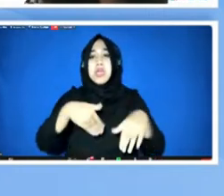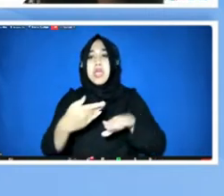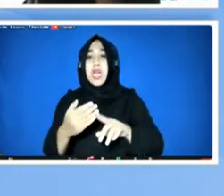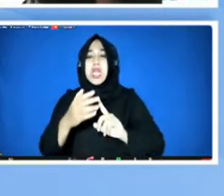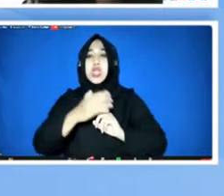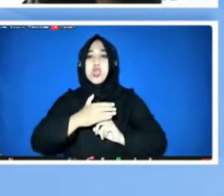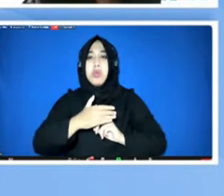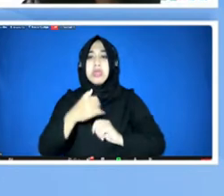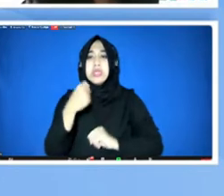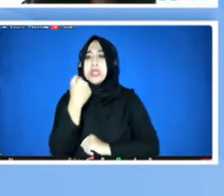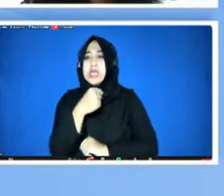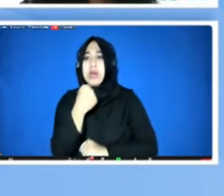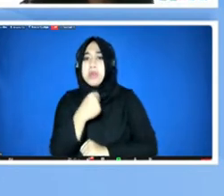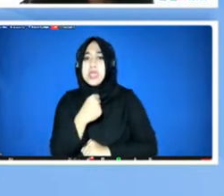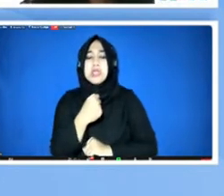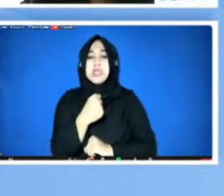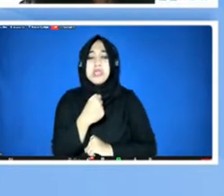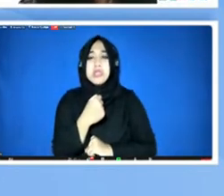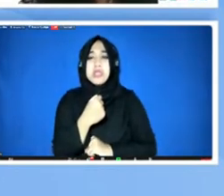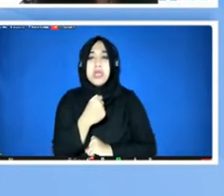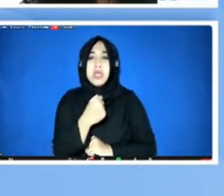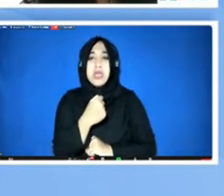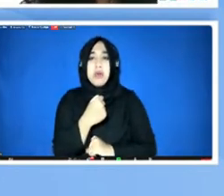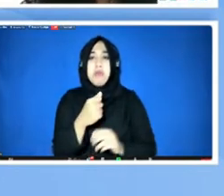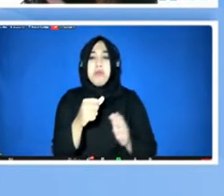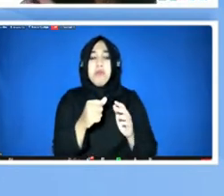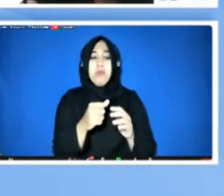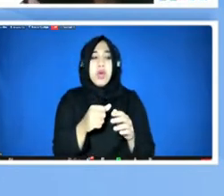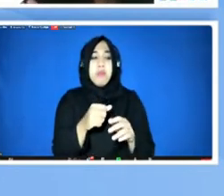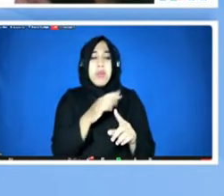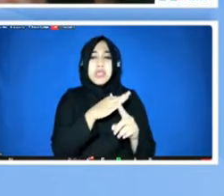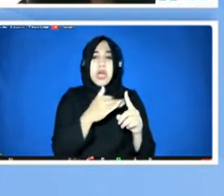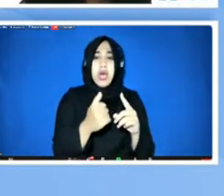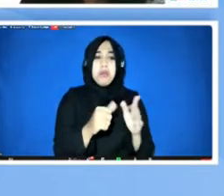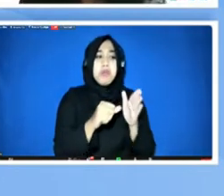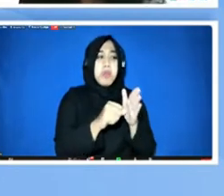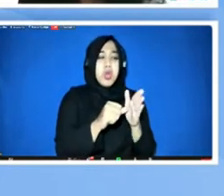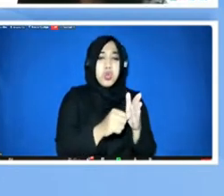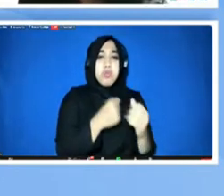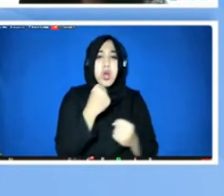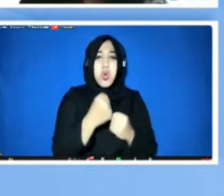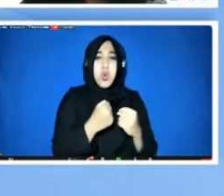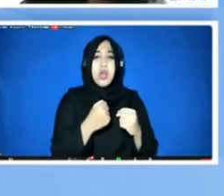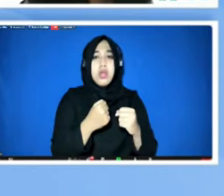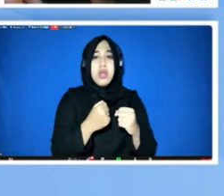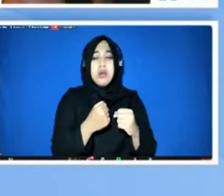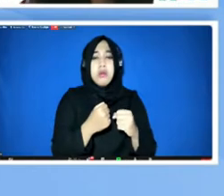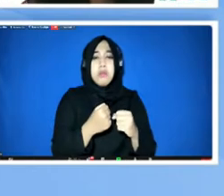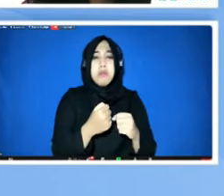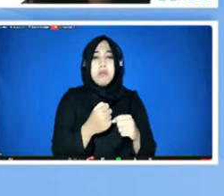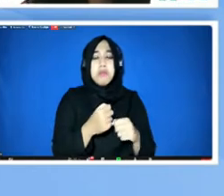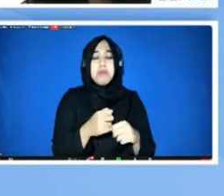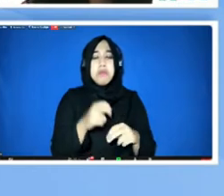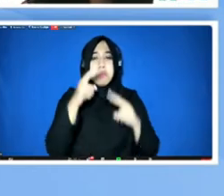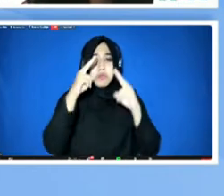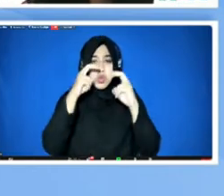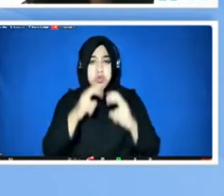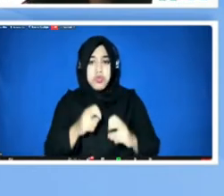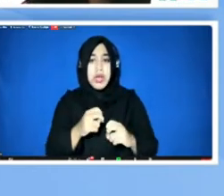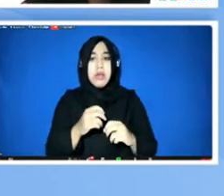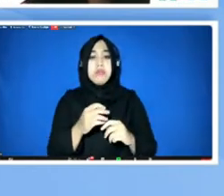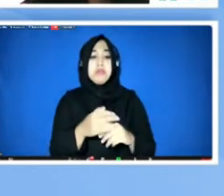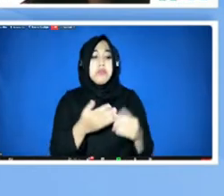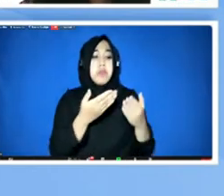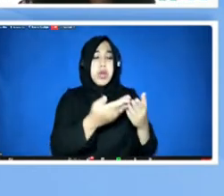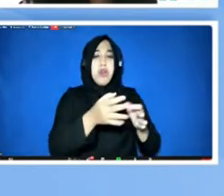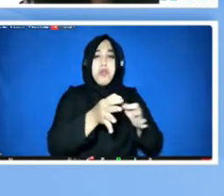bisa memobilisasi masyarakat untuk melakukan surveillance isolasi mandiri atau tidak bisa menyediakan fasilitas